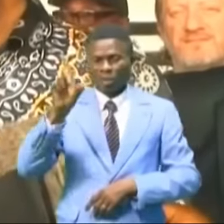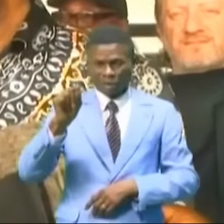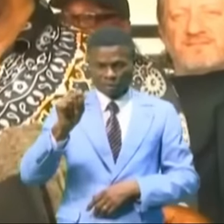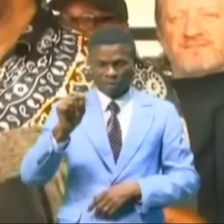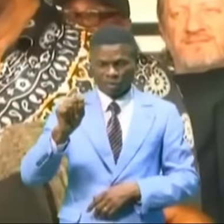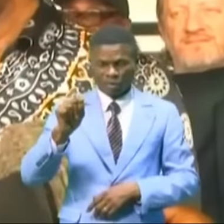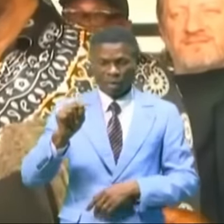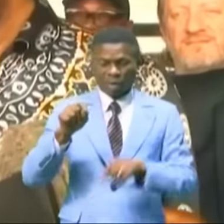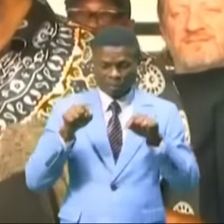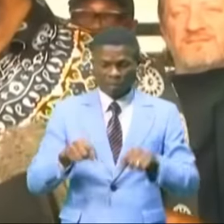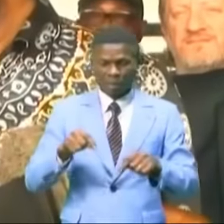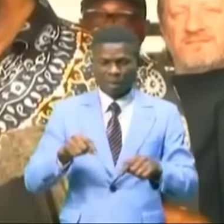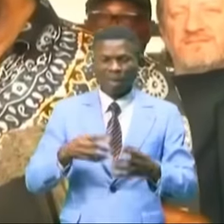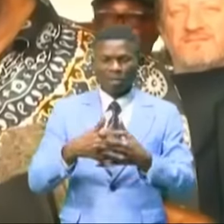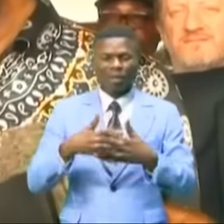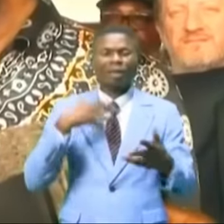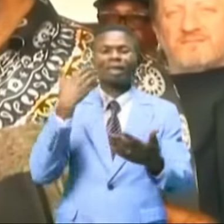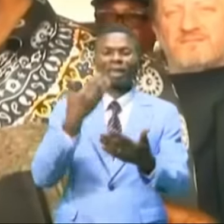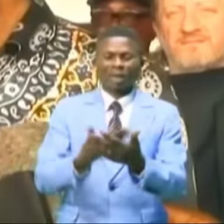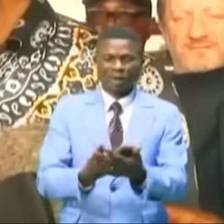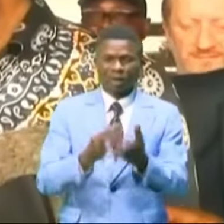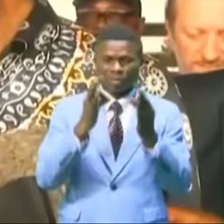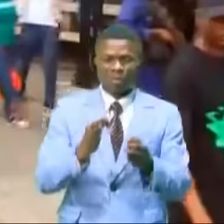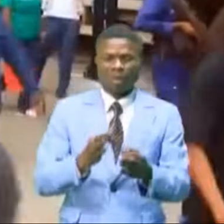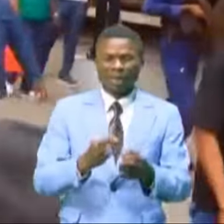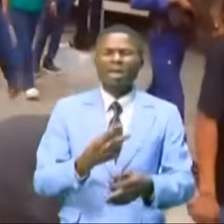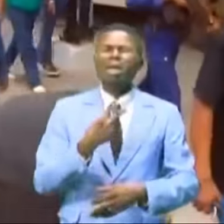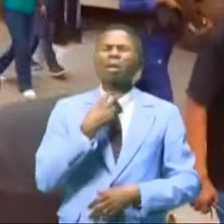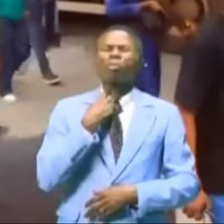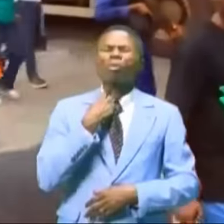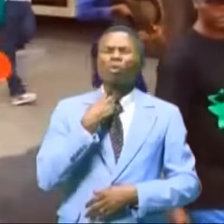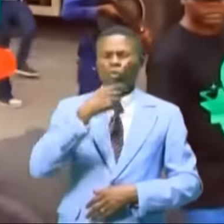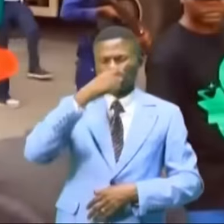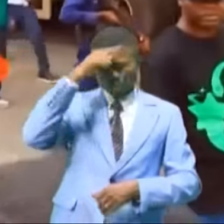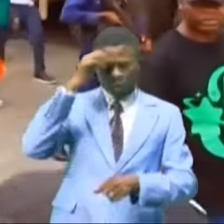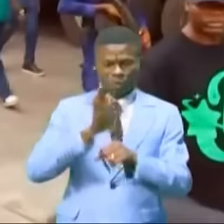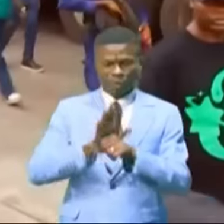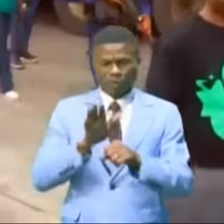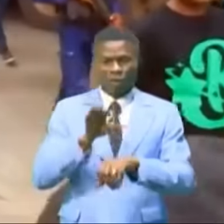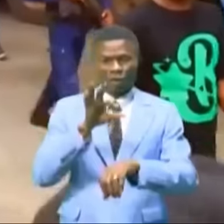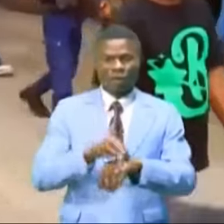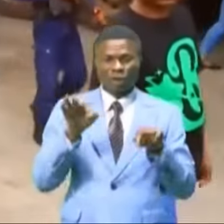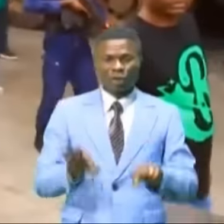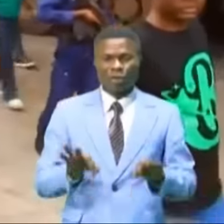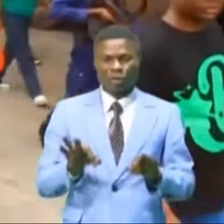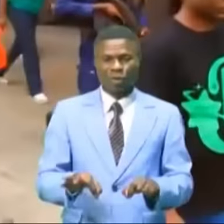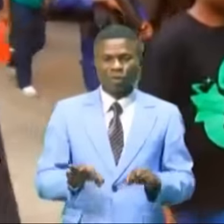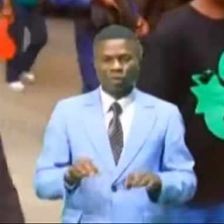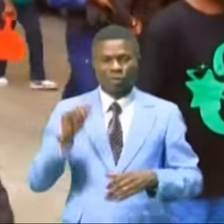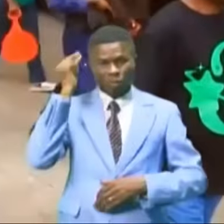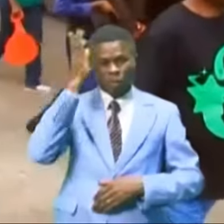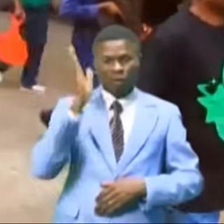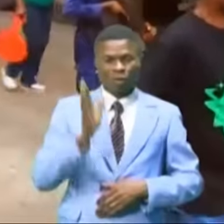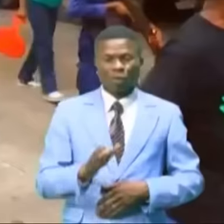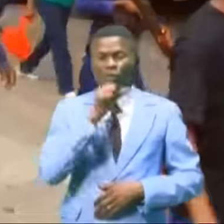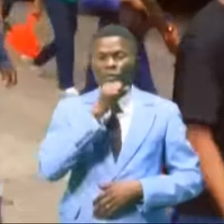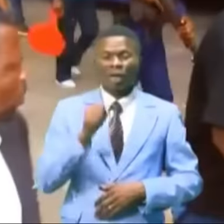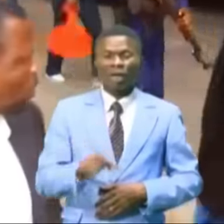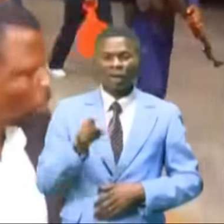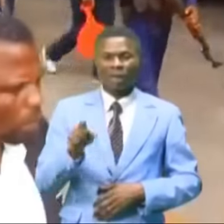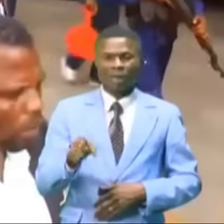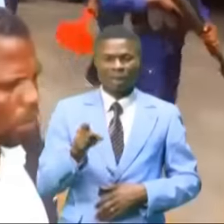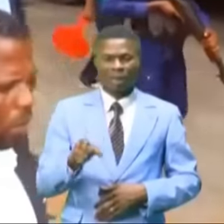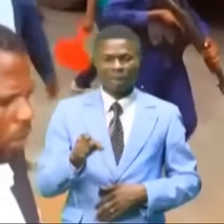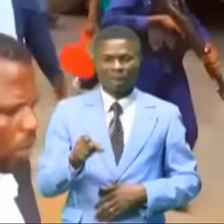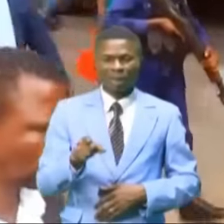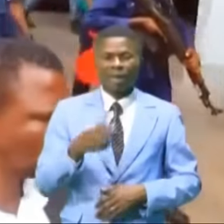fini par se réaliser malgré les vicissitudes. L'occasion faisant le larron, le gouverneur Jean-Tiningo Bilambaka